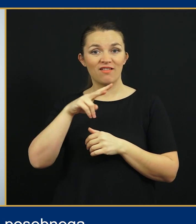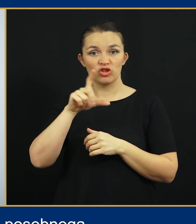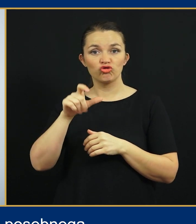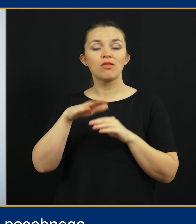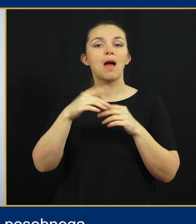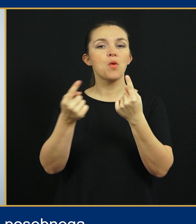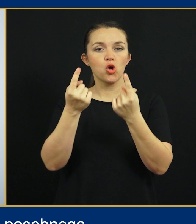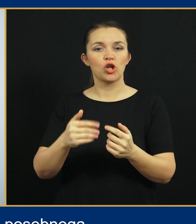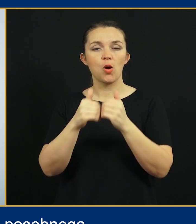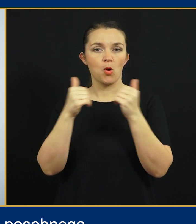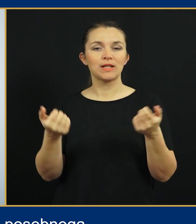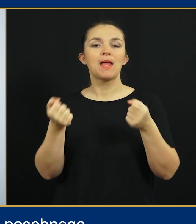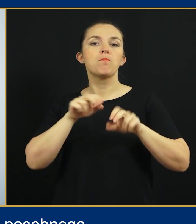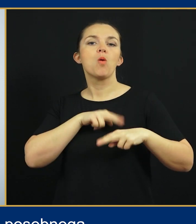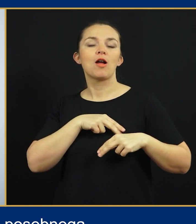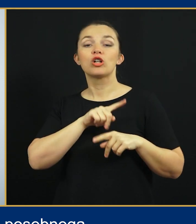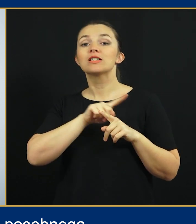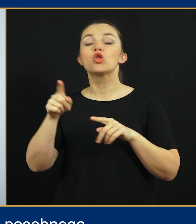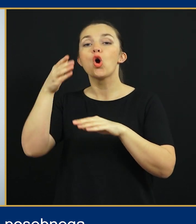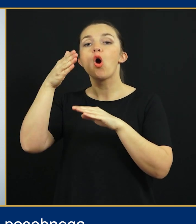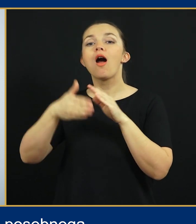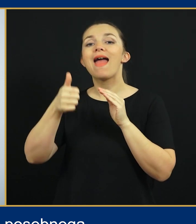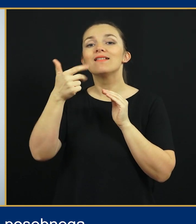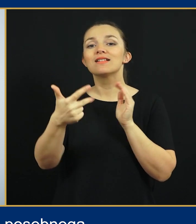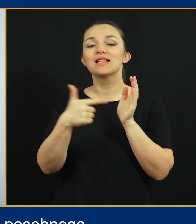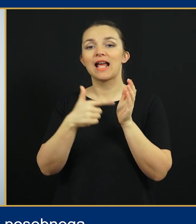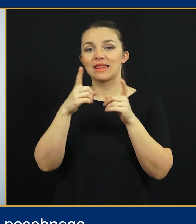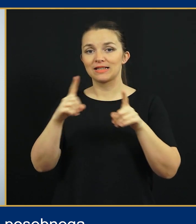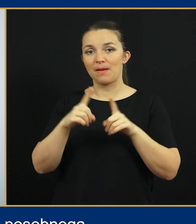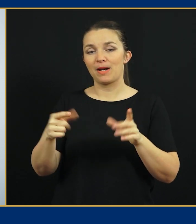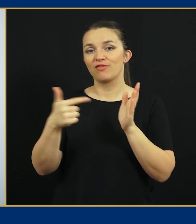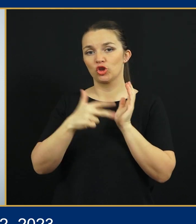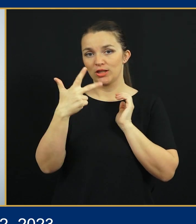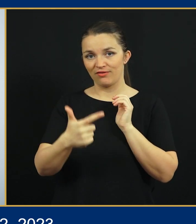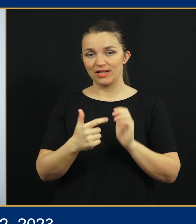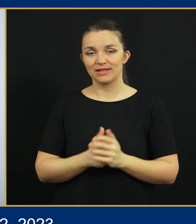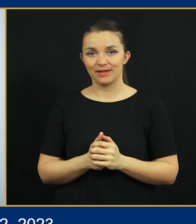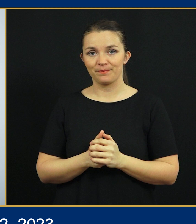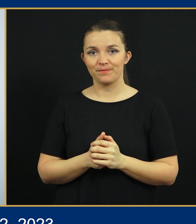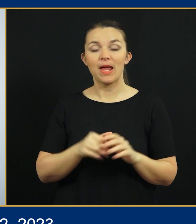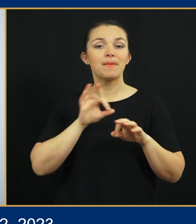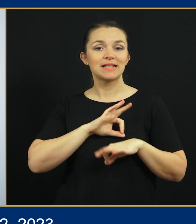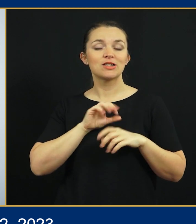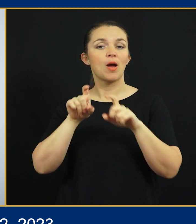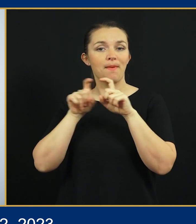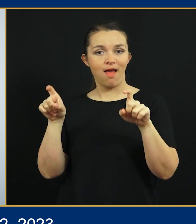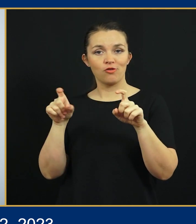posebnega pooblaščenca do 31. decembra 2023. Predsedniška palača,